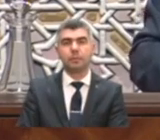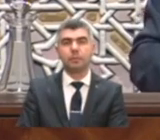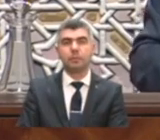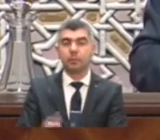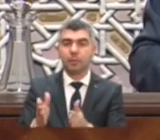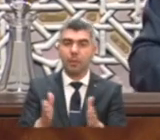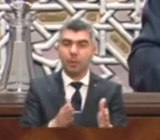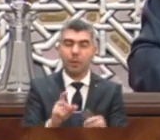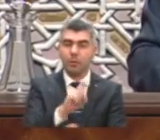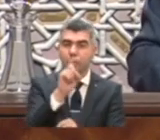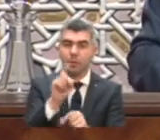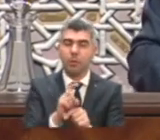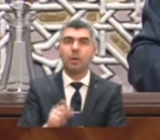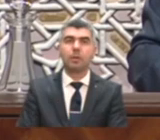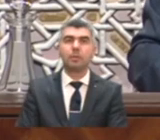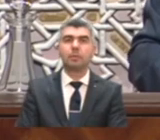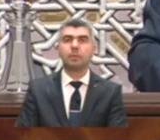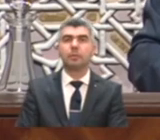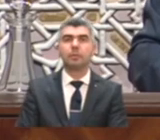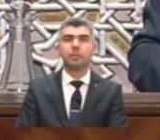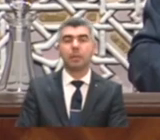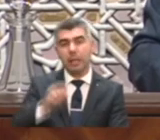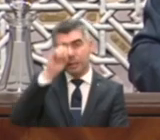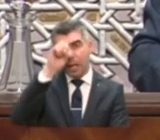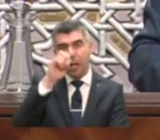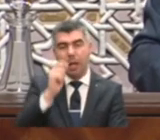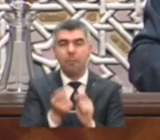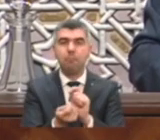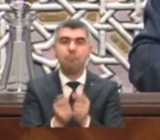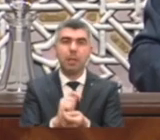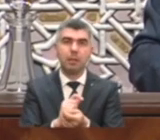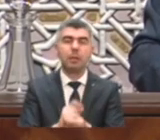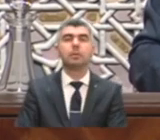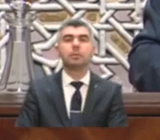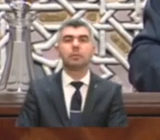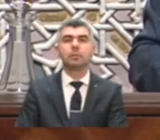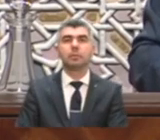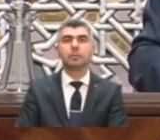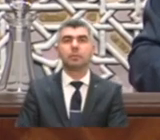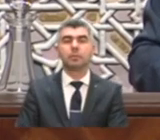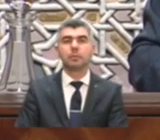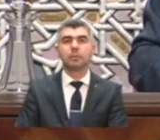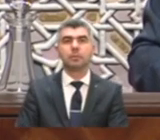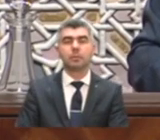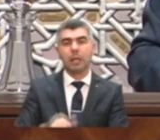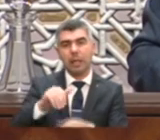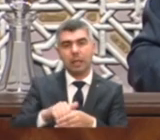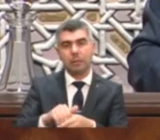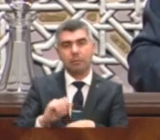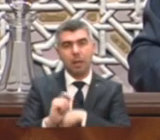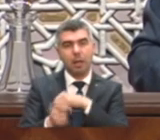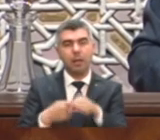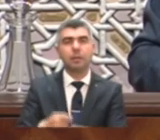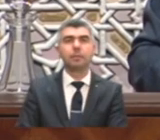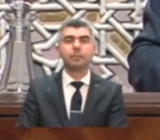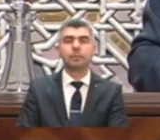نمر الى السؤال الموالي عن الطاقات البديله للسيدات والساده النواب المحترمين على الفريق الحركي.